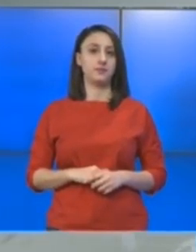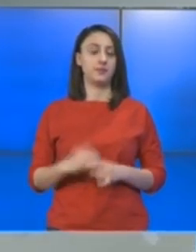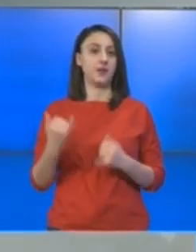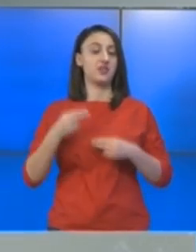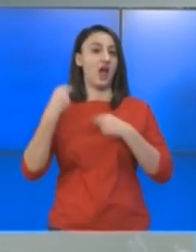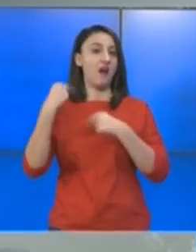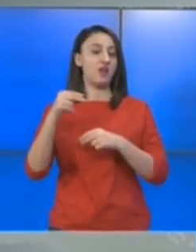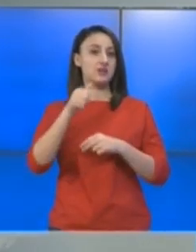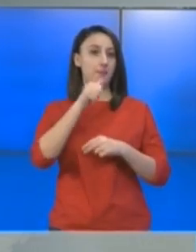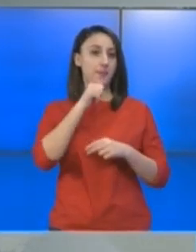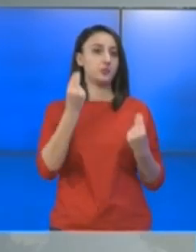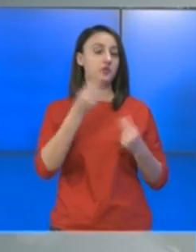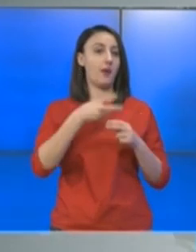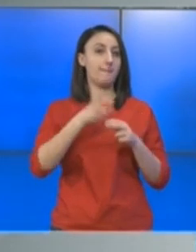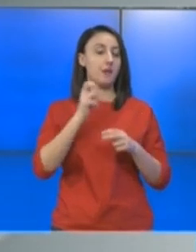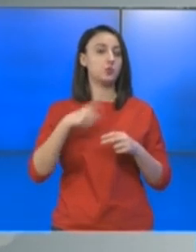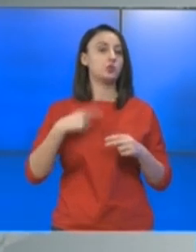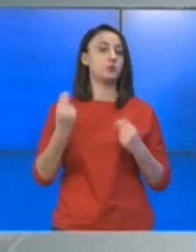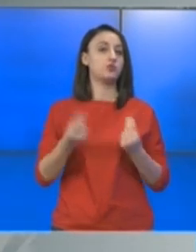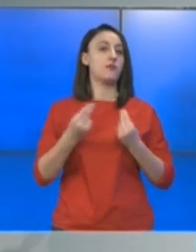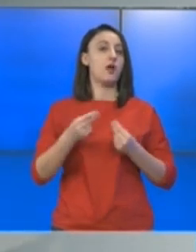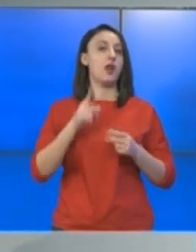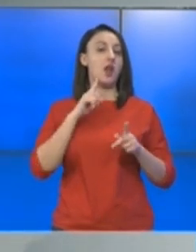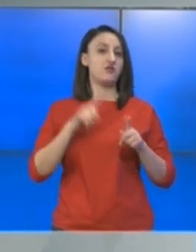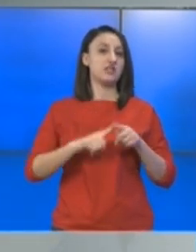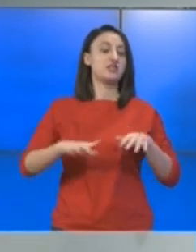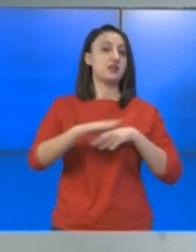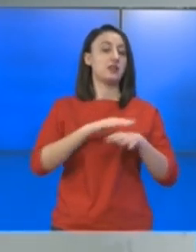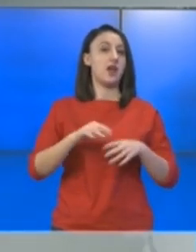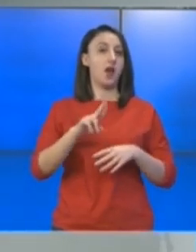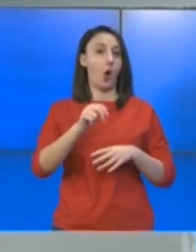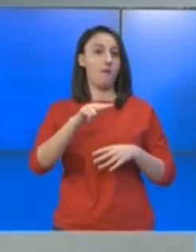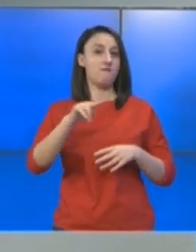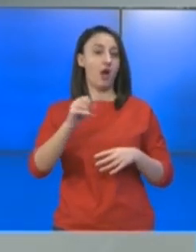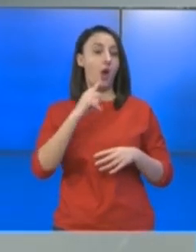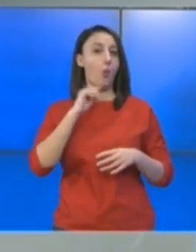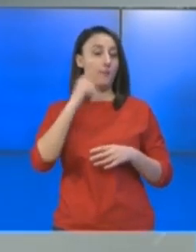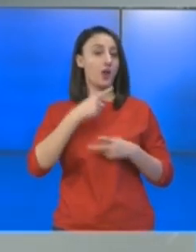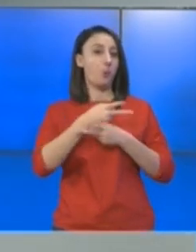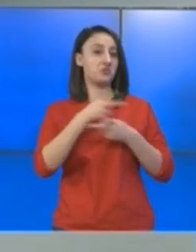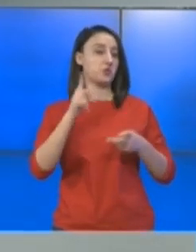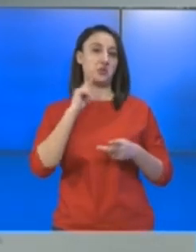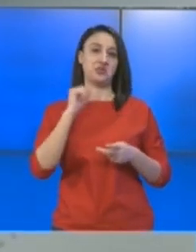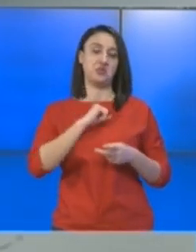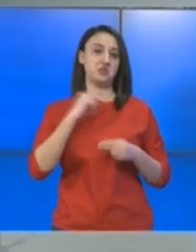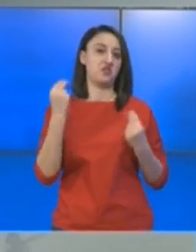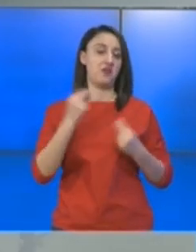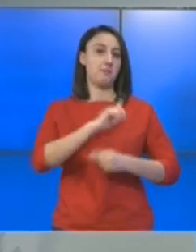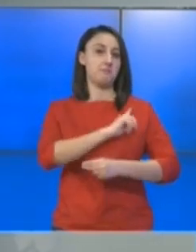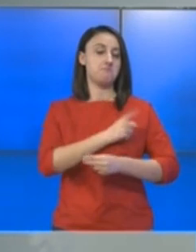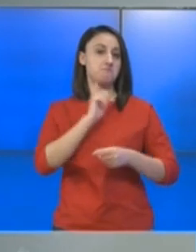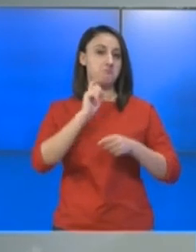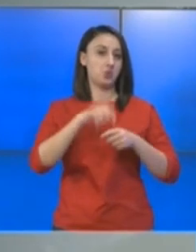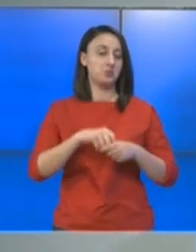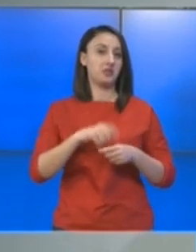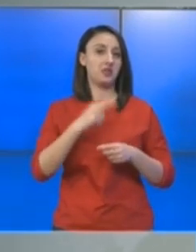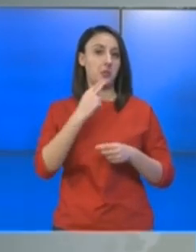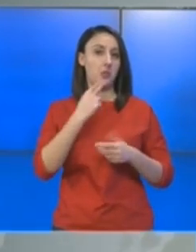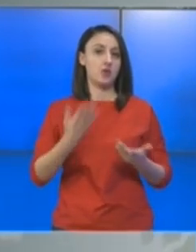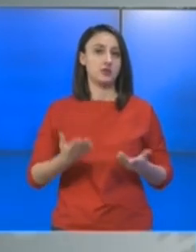suntem câțiva la fel ca scandalagii din Rahova la Oamenii au transmit că nu se tem de vreo posibilă intervenția